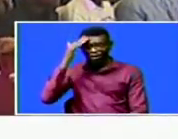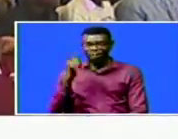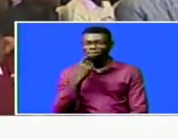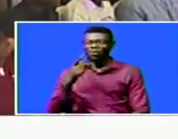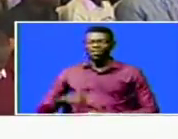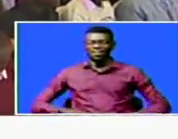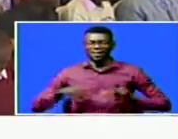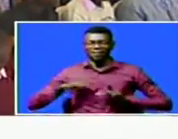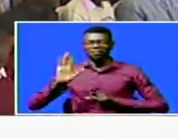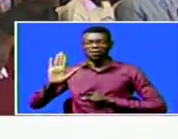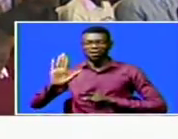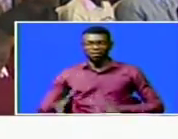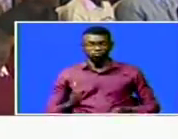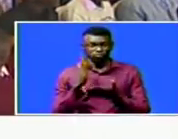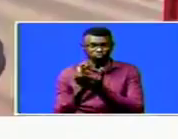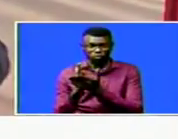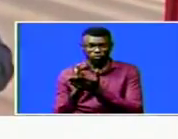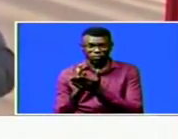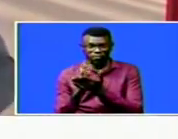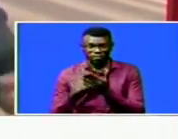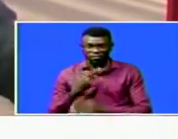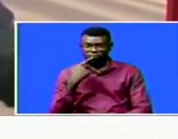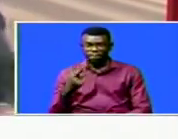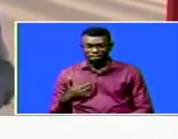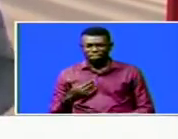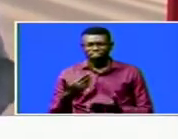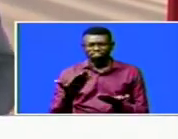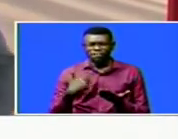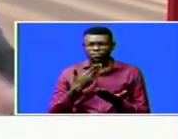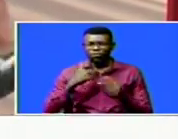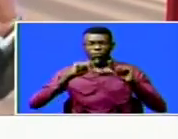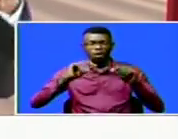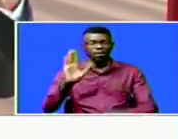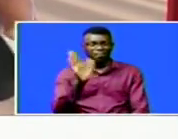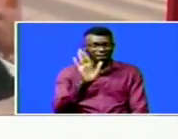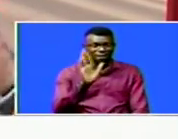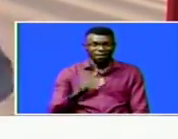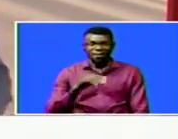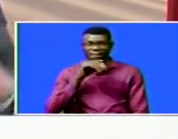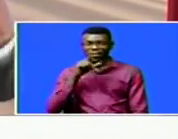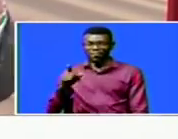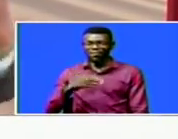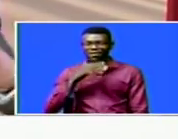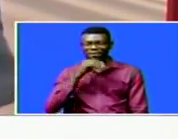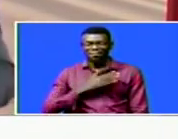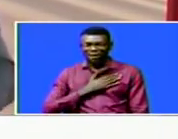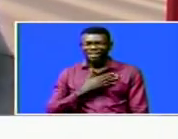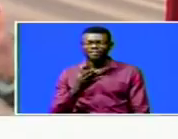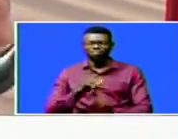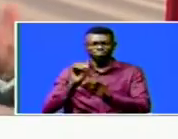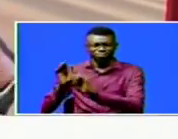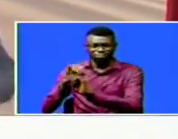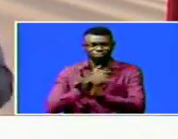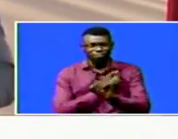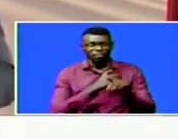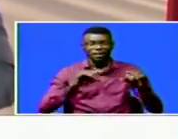like. So I can truly say that I'm here to say kwa heri to a man I considered my father, my mentor,